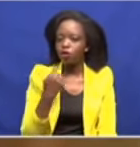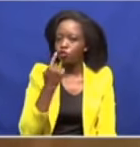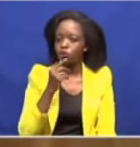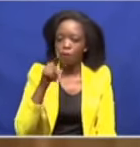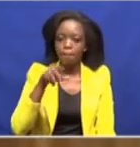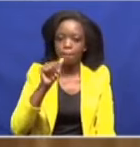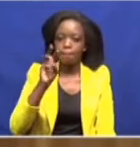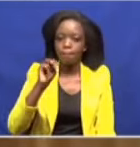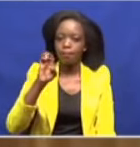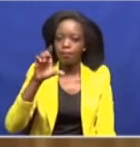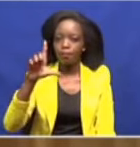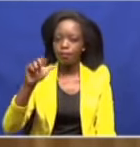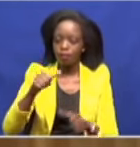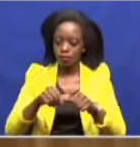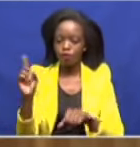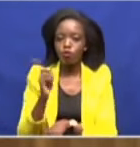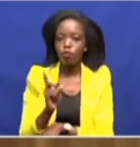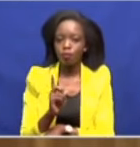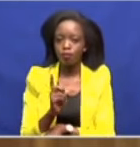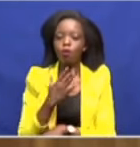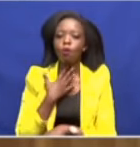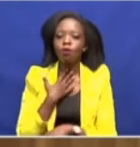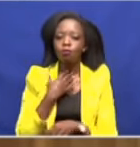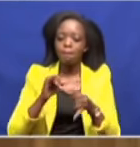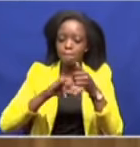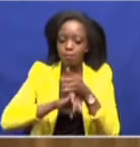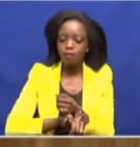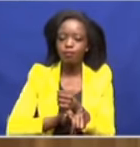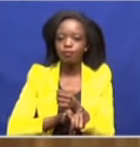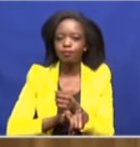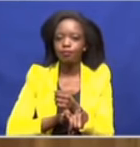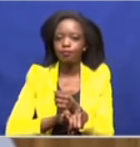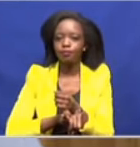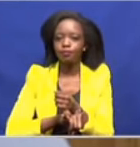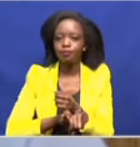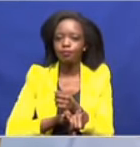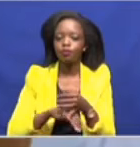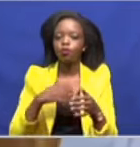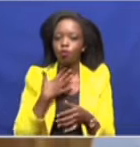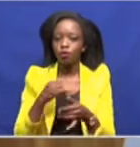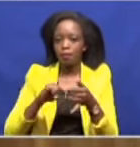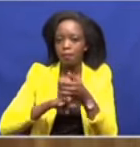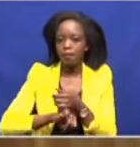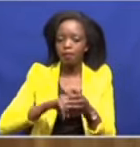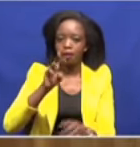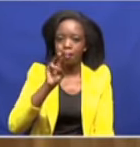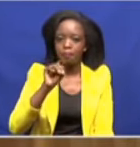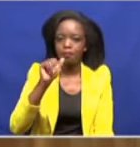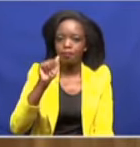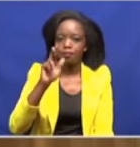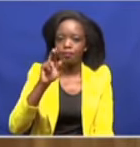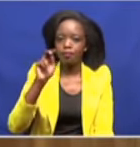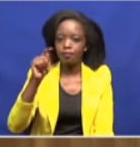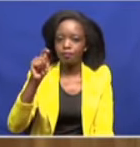Pamela Ndiso anayeishi Nairobi angependa kufunga ndoa takatifu na Martha Nafula